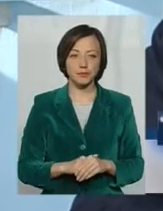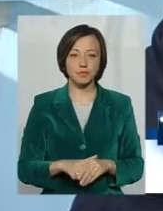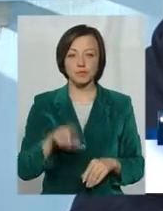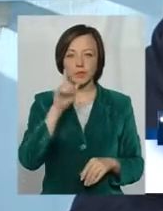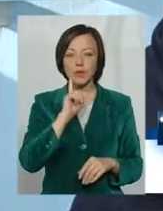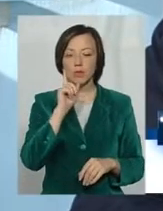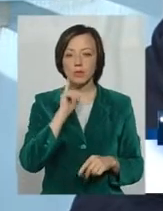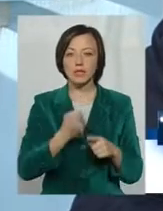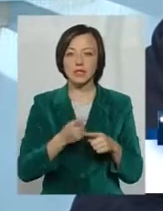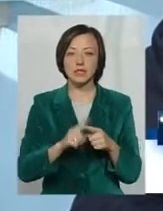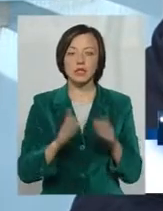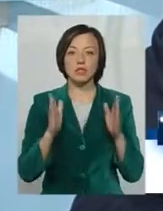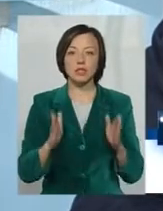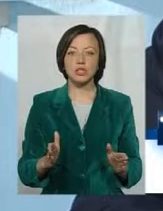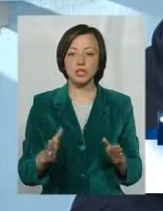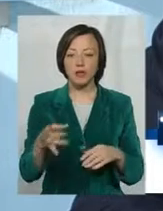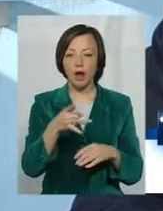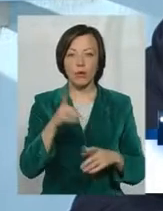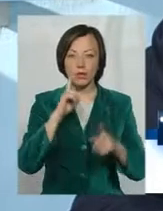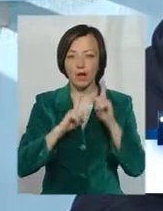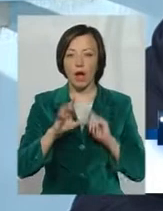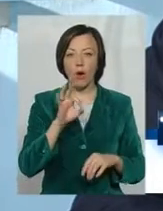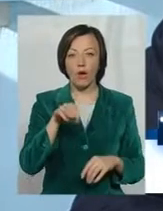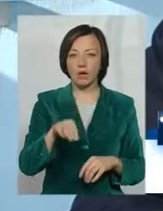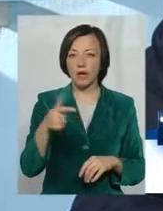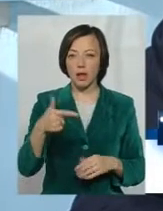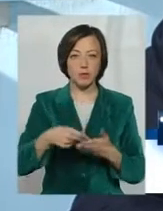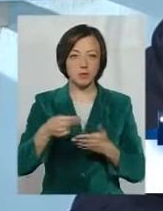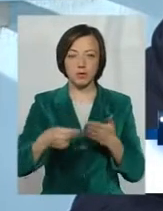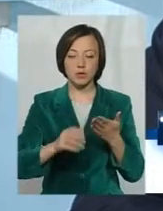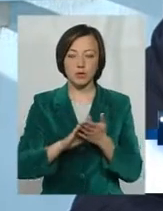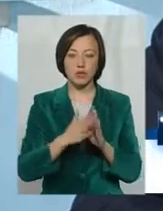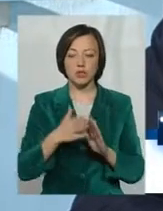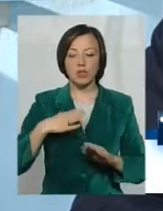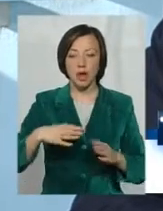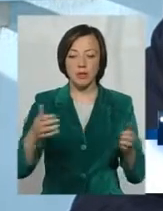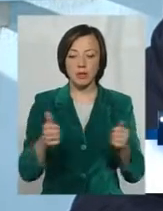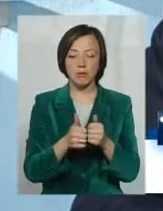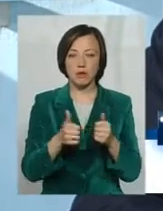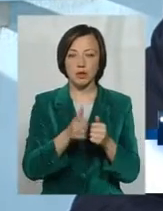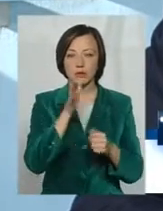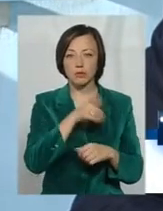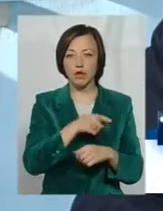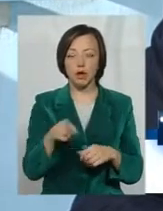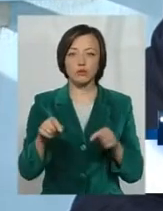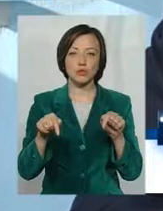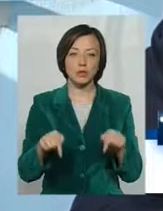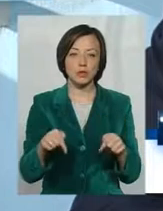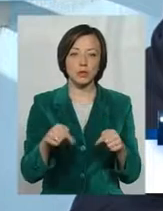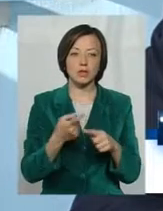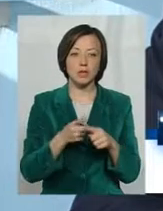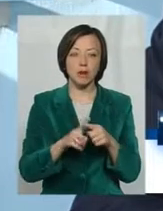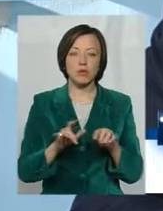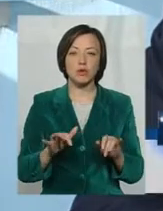районними радами. З ОТГ ми ще не підписували договори, але чекаємо найближчим часом. Тут, скоріше, такий